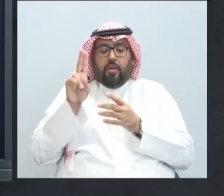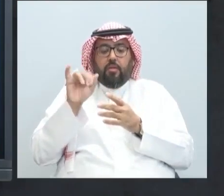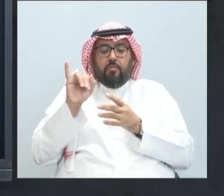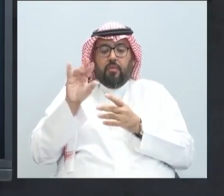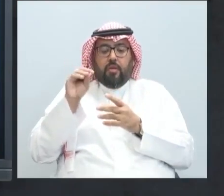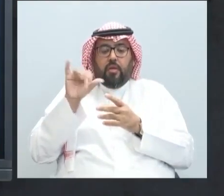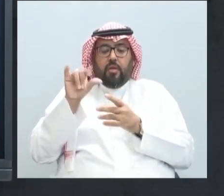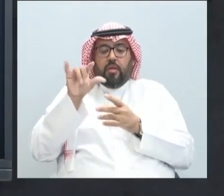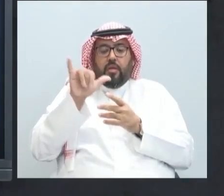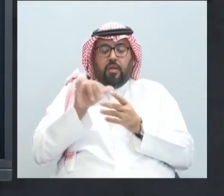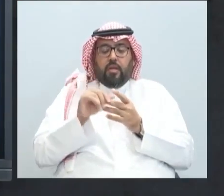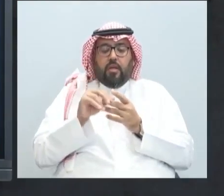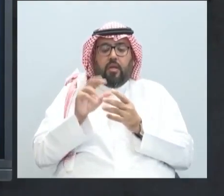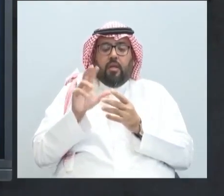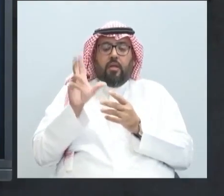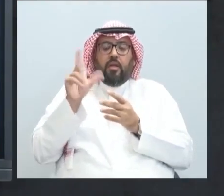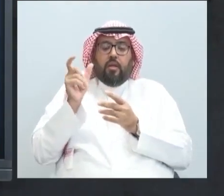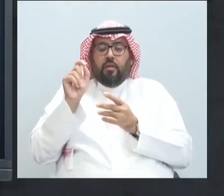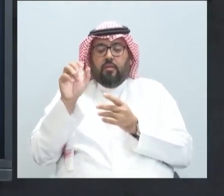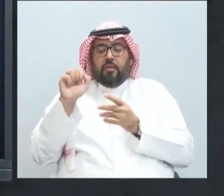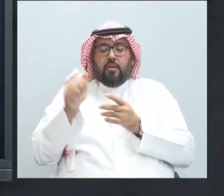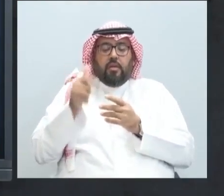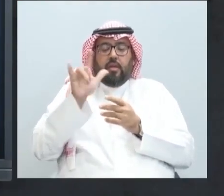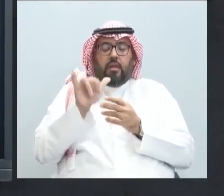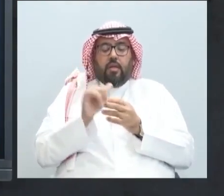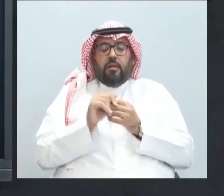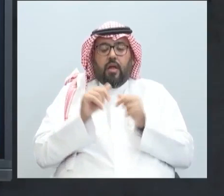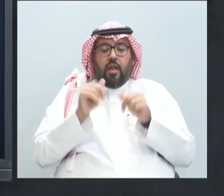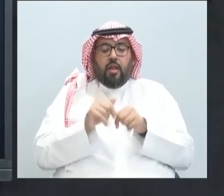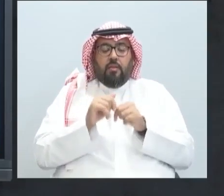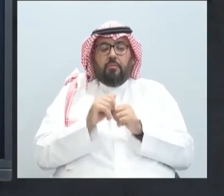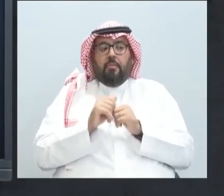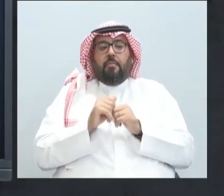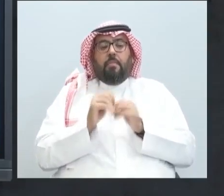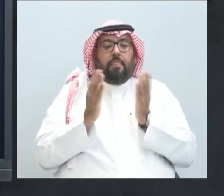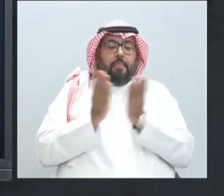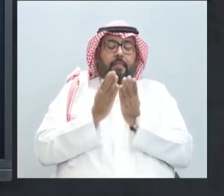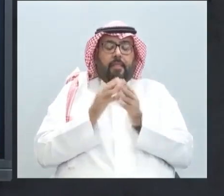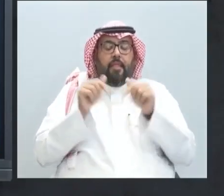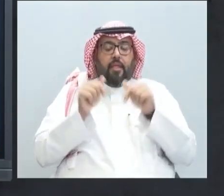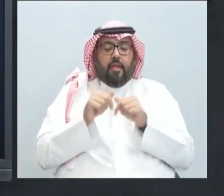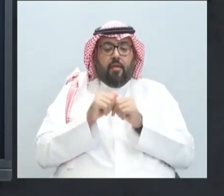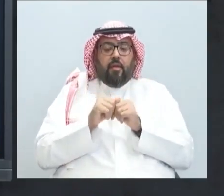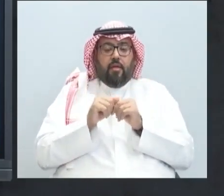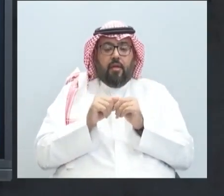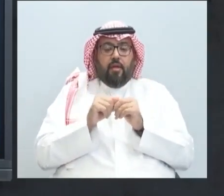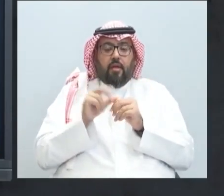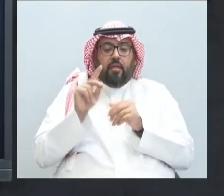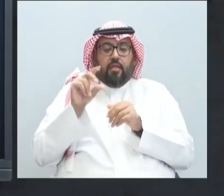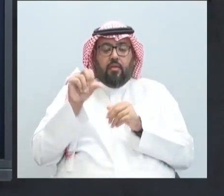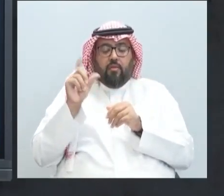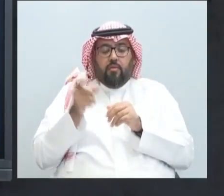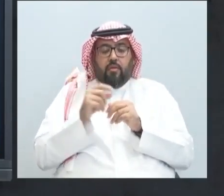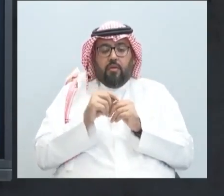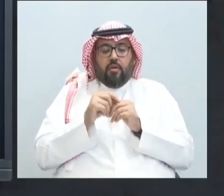الاستوائي والطور الانفصالي ثم ننتهي في الطور النهائي اليوم في درسنا اليوم تكلمنا عن المرحله الاولى عن الطور الاولى